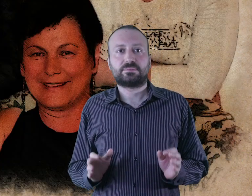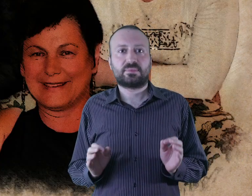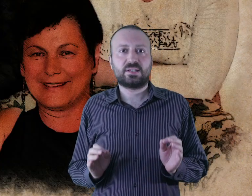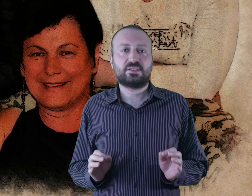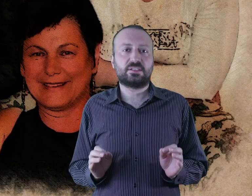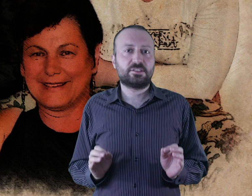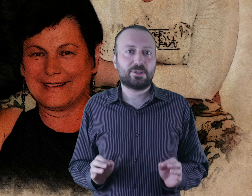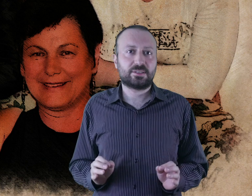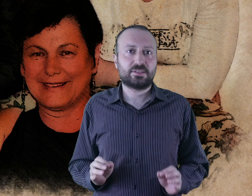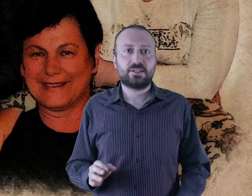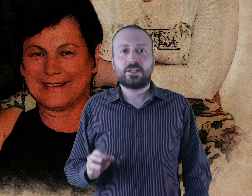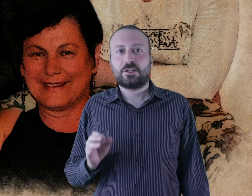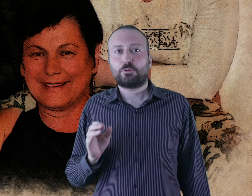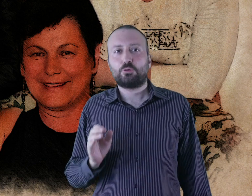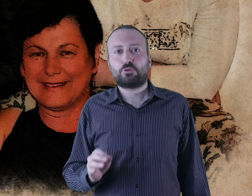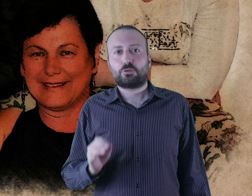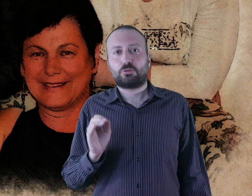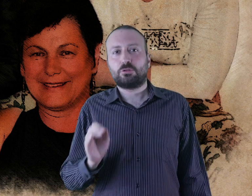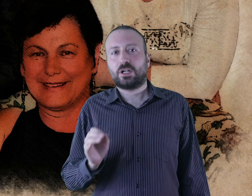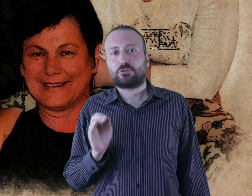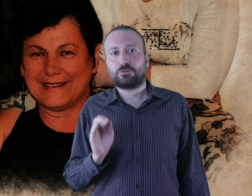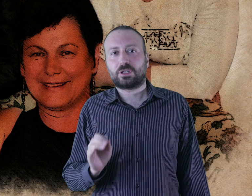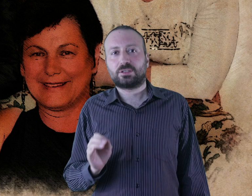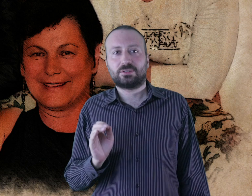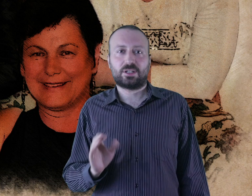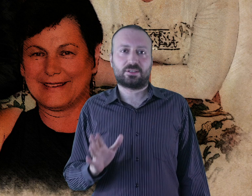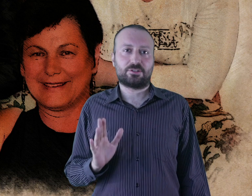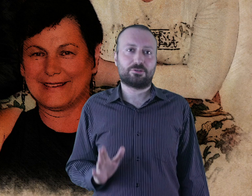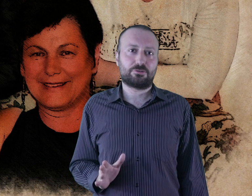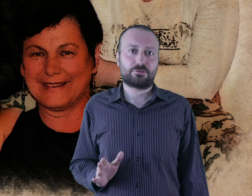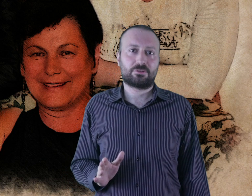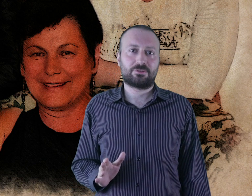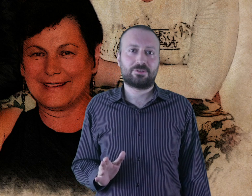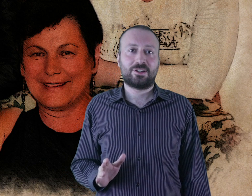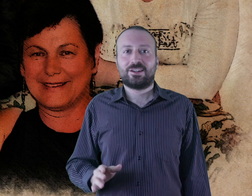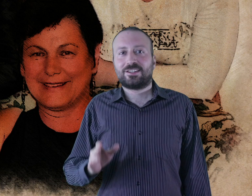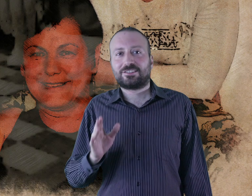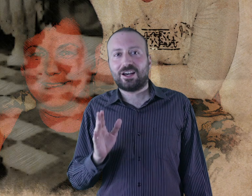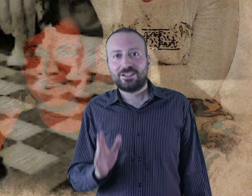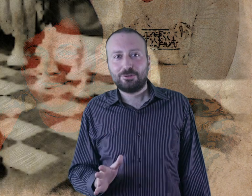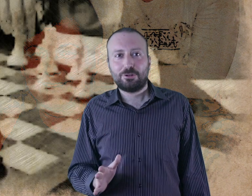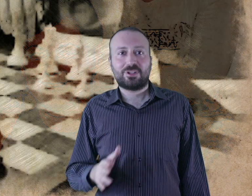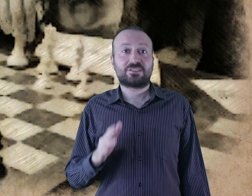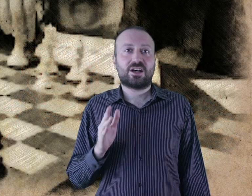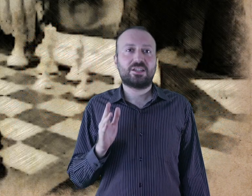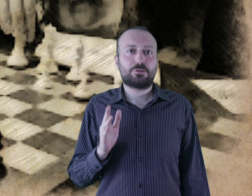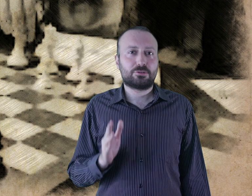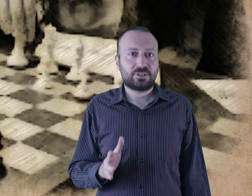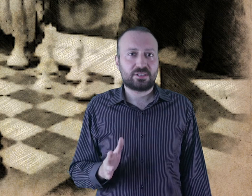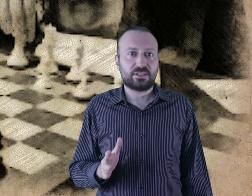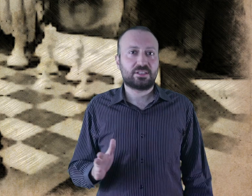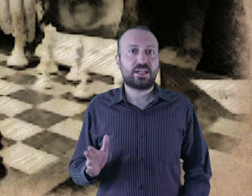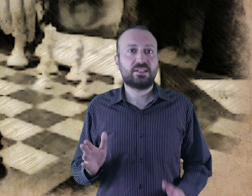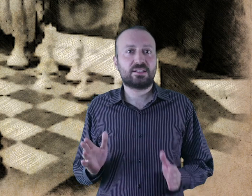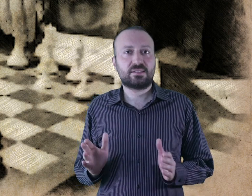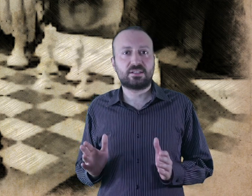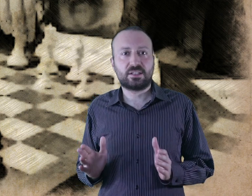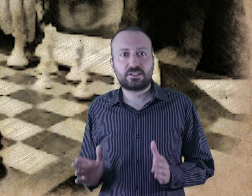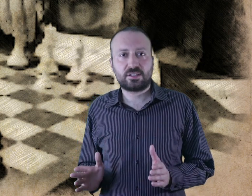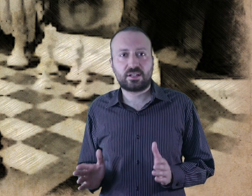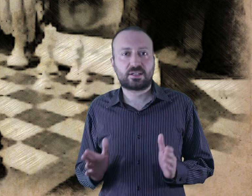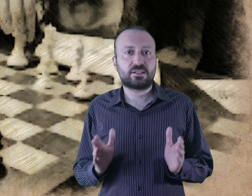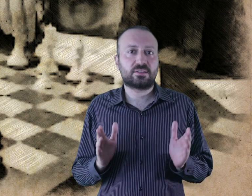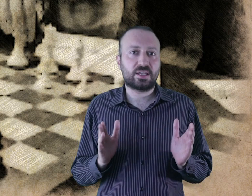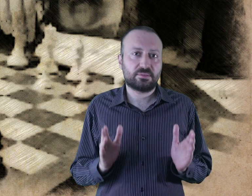Polgár'ın tezinin ispatı 3 dünya ünlü kadın satranç oyuncusu. Dahi de olmaz dahi olunur tezini kendi